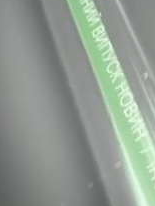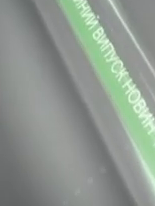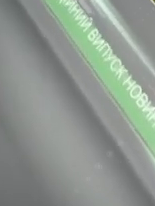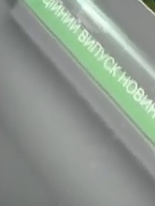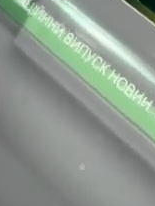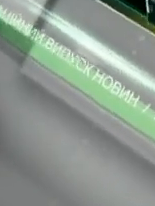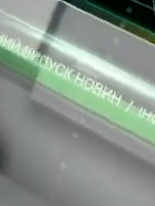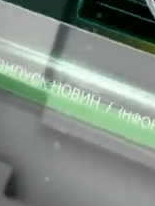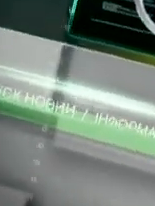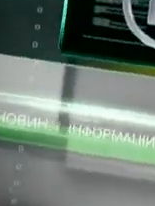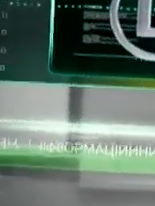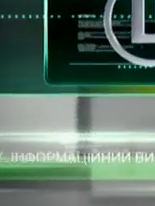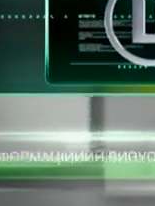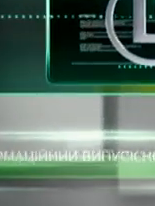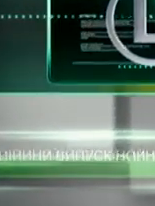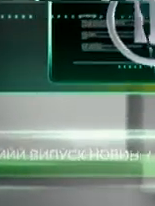Дякую!